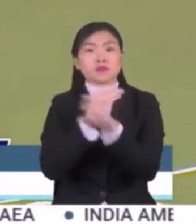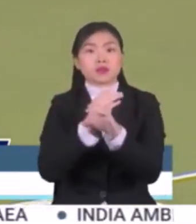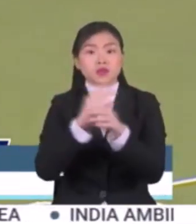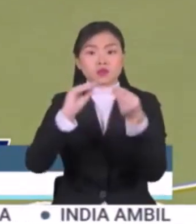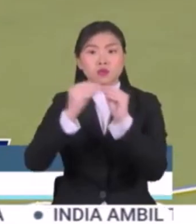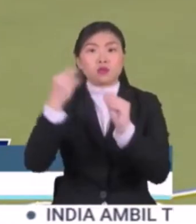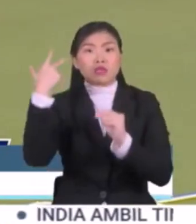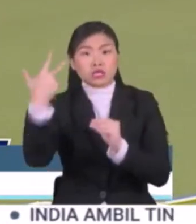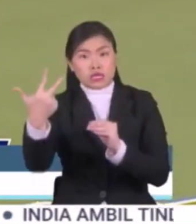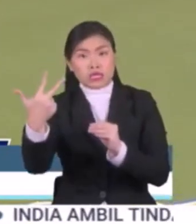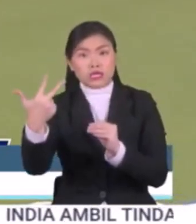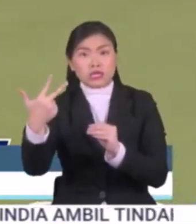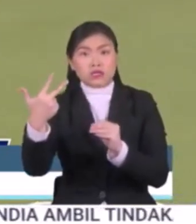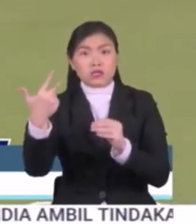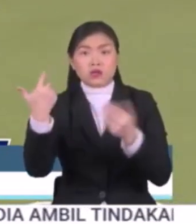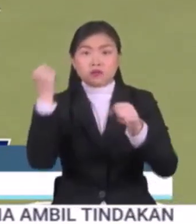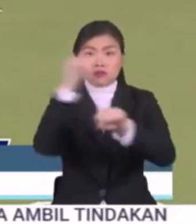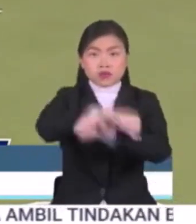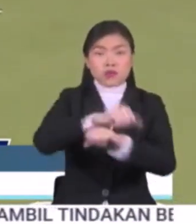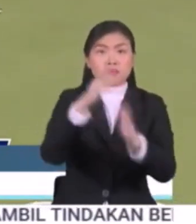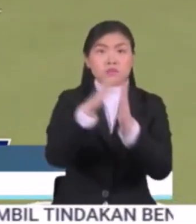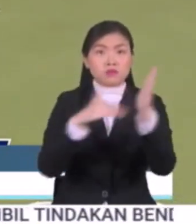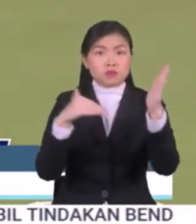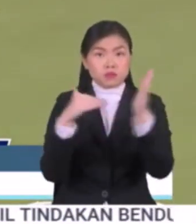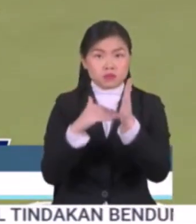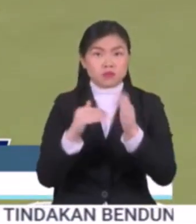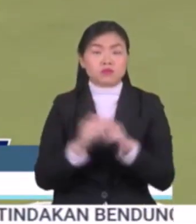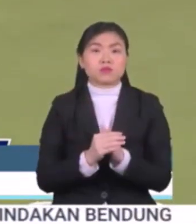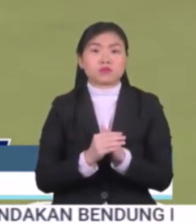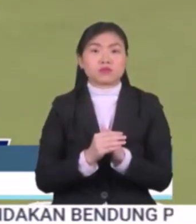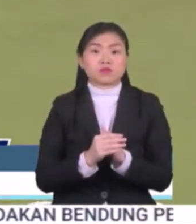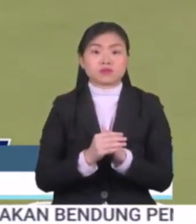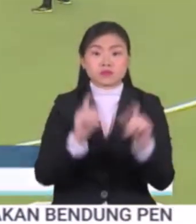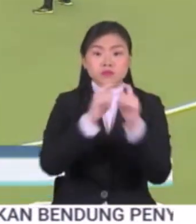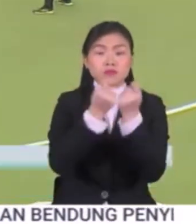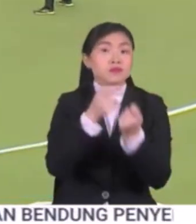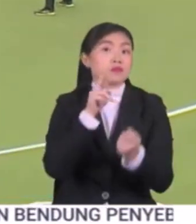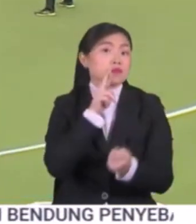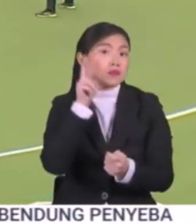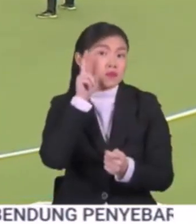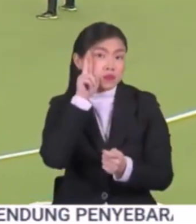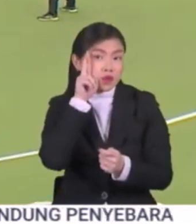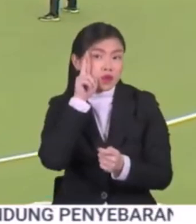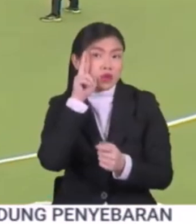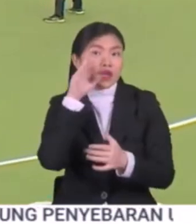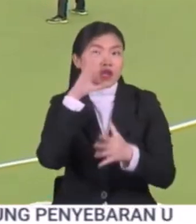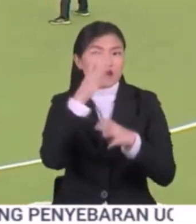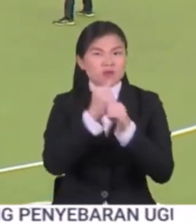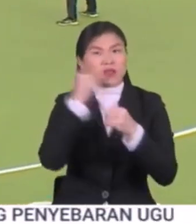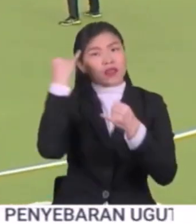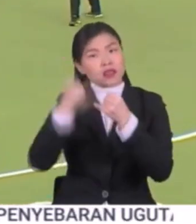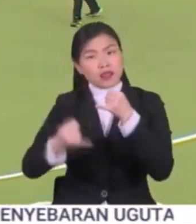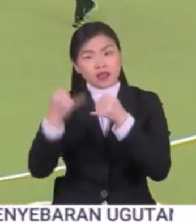penentuan penalti selepas terikat 2 sama. Skuad remaja negara pula mengakhiri saingan di tempat terakhir